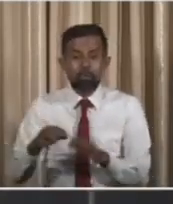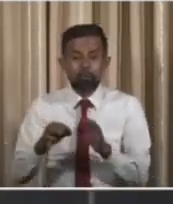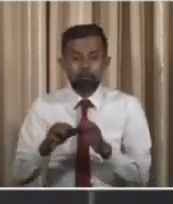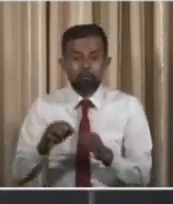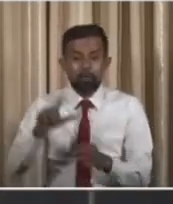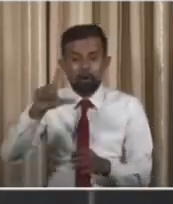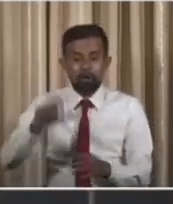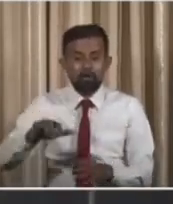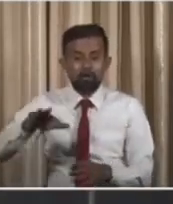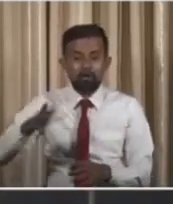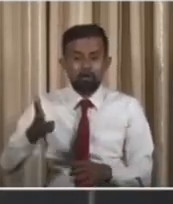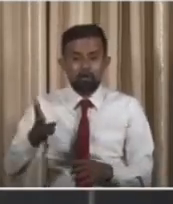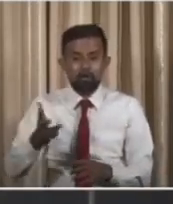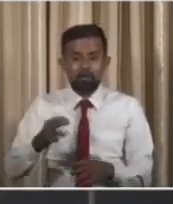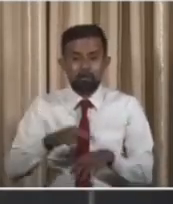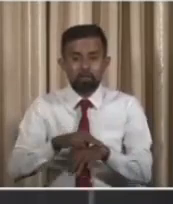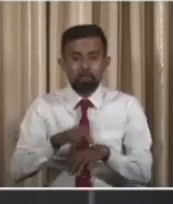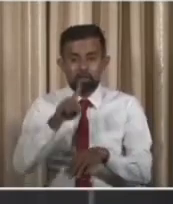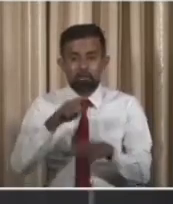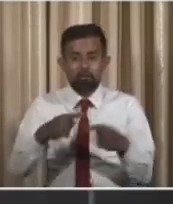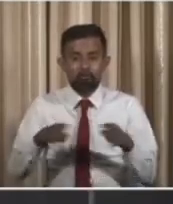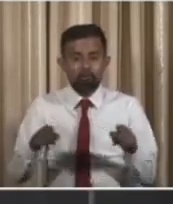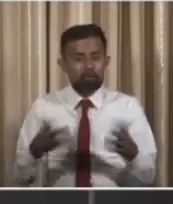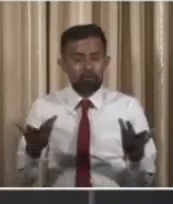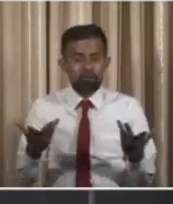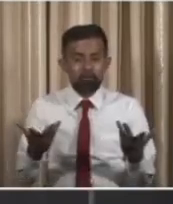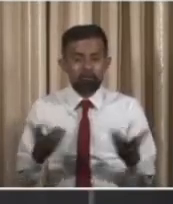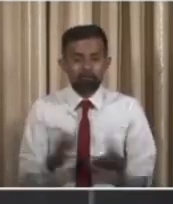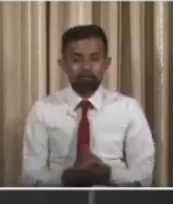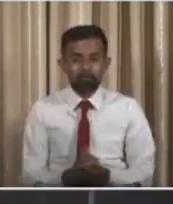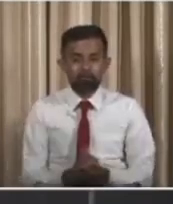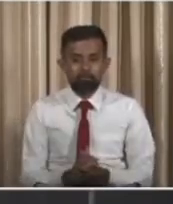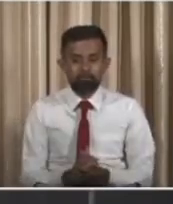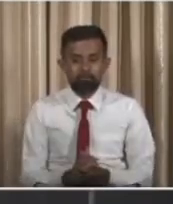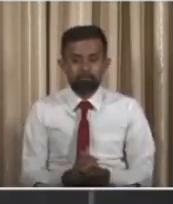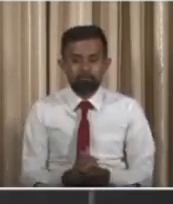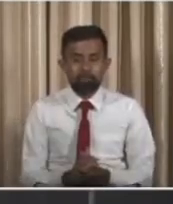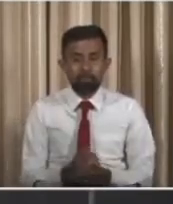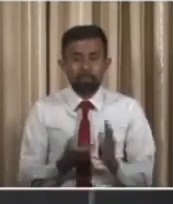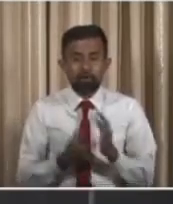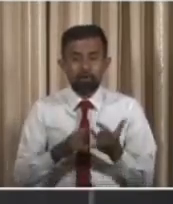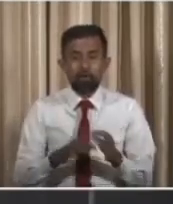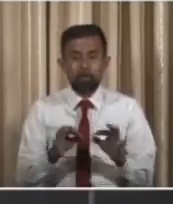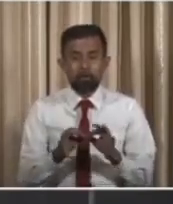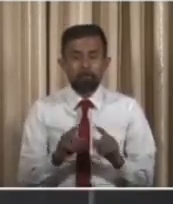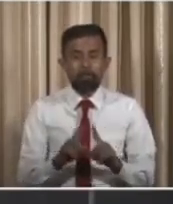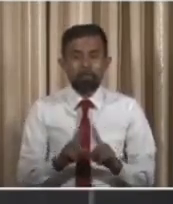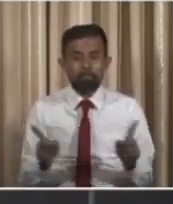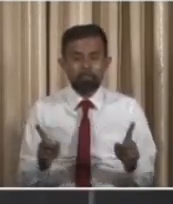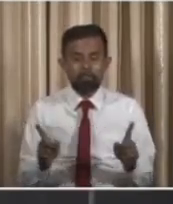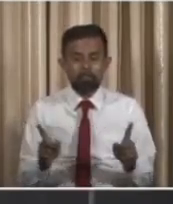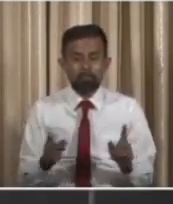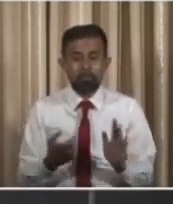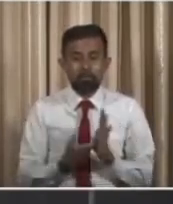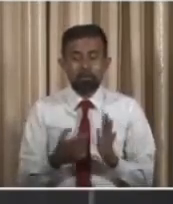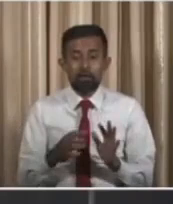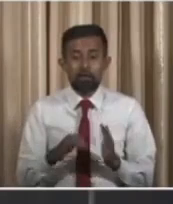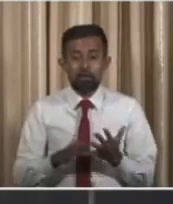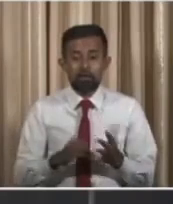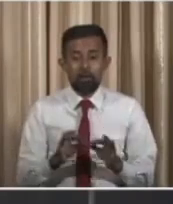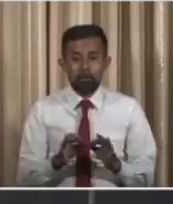බිලියන 7900යි. සතයක්වත් වෙනසක් නැහැ. එතකොට මේ රුපියල් බිලියන 10 මේ රුපියල්